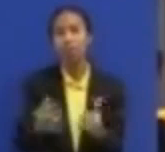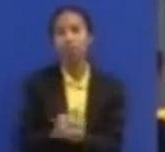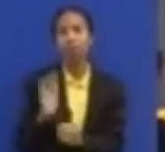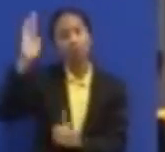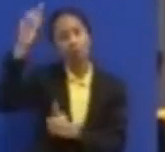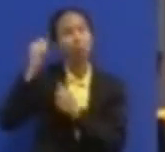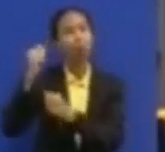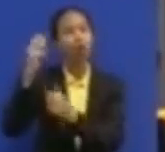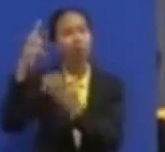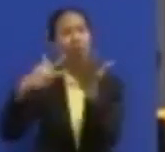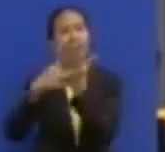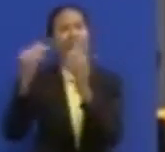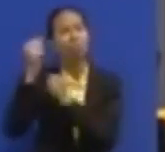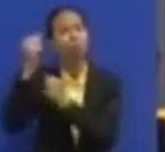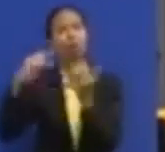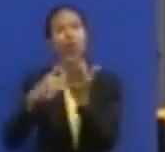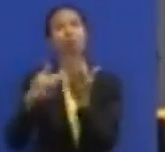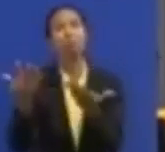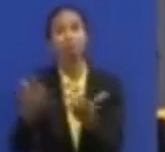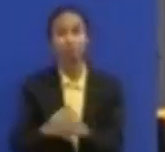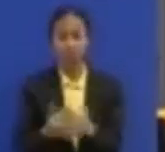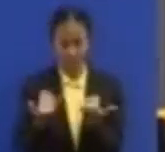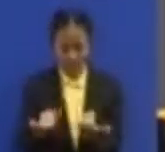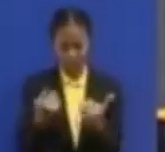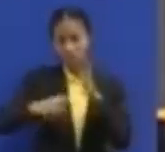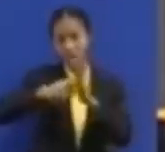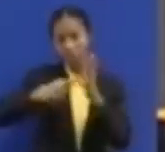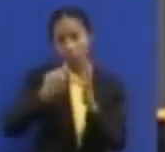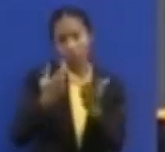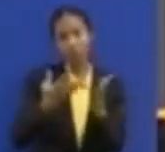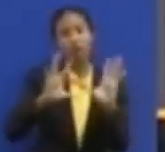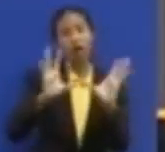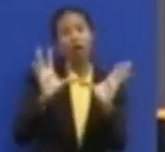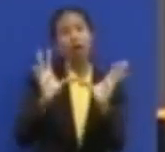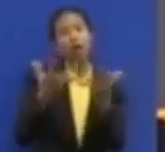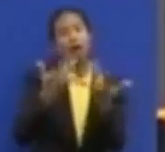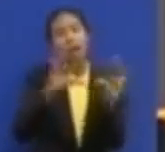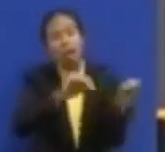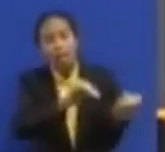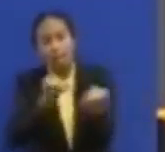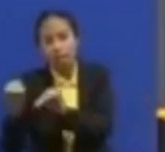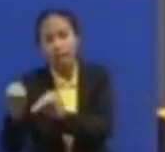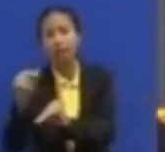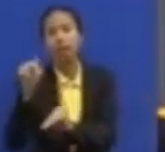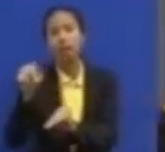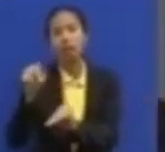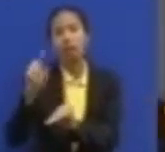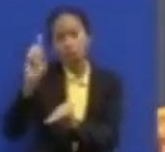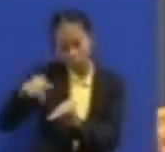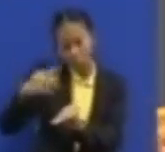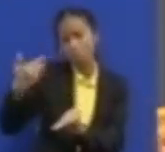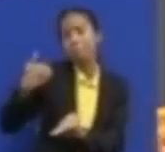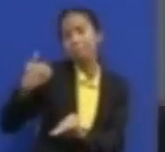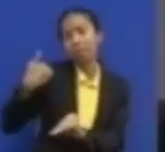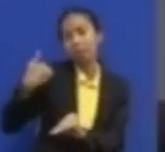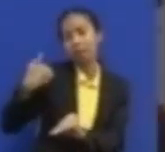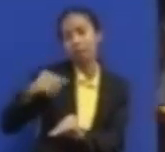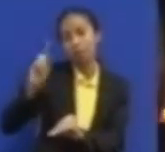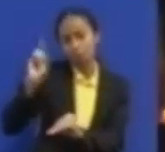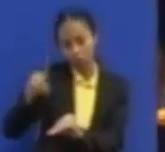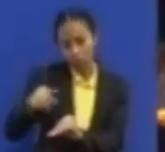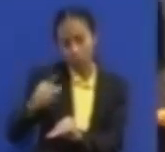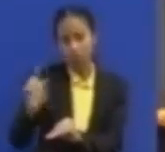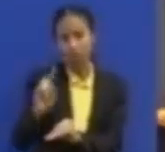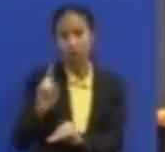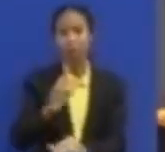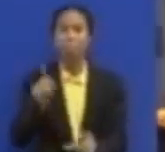ว่านะครับเหตุผลในการเลือกตั้งในการเลื่อนการเลือกประธานนั้นควรจะต้องมีและต้องรักษาเสร็จสีขององค์